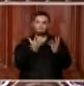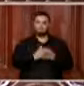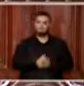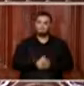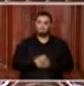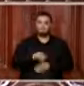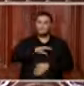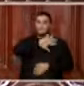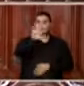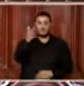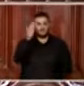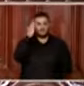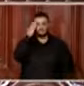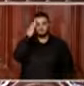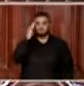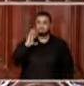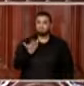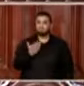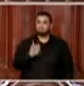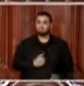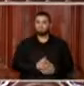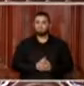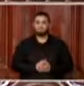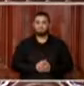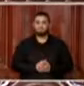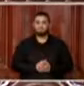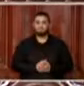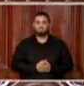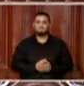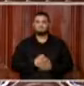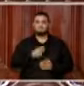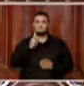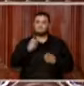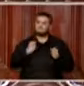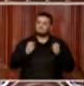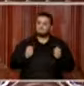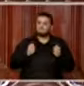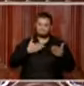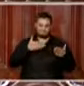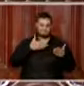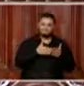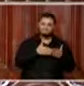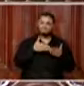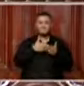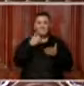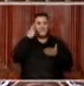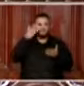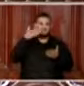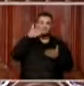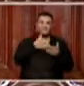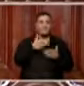الكل يعلم أن التحديات كبيرة